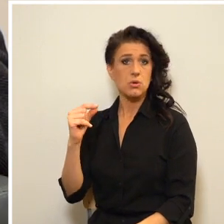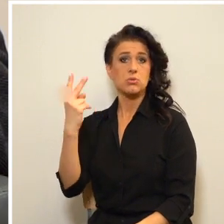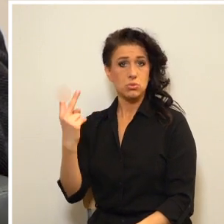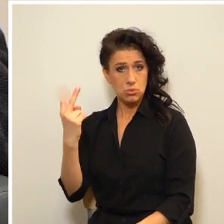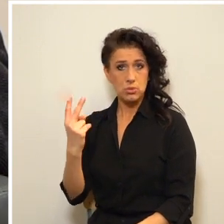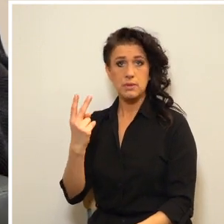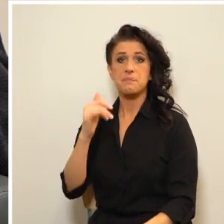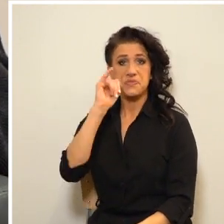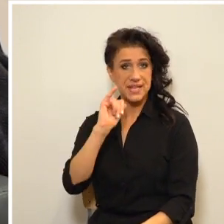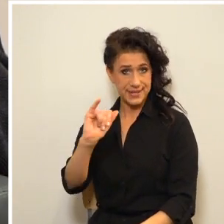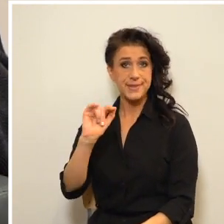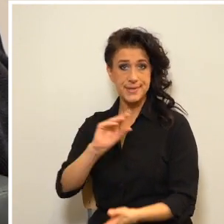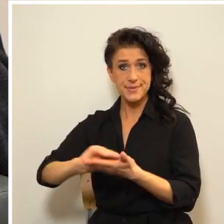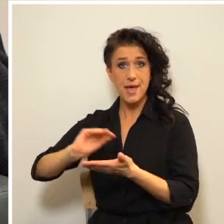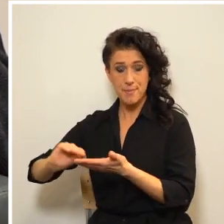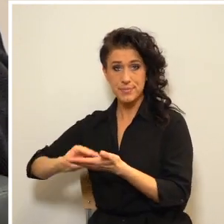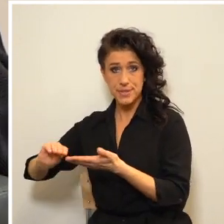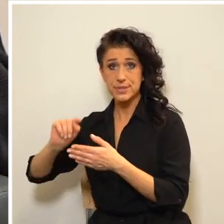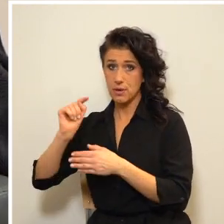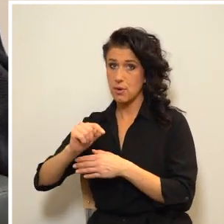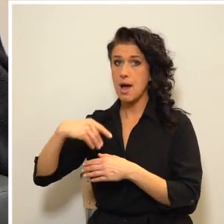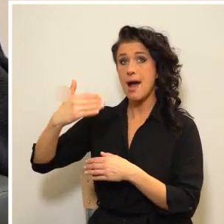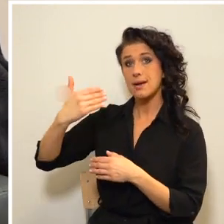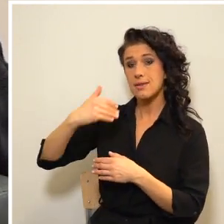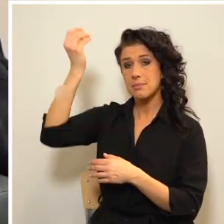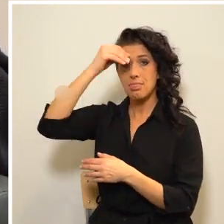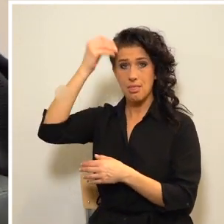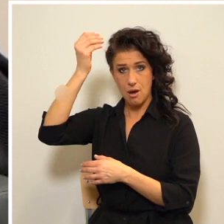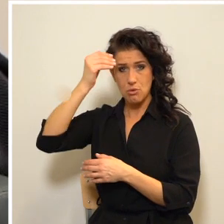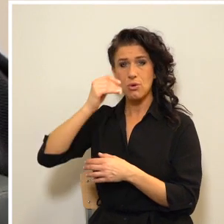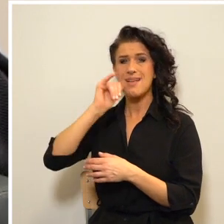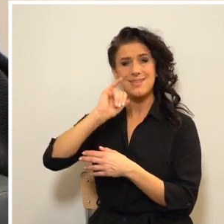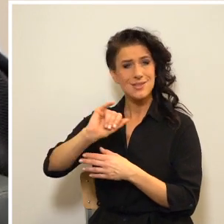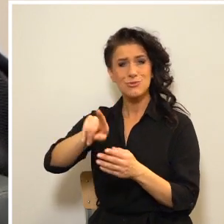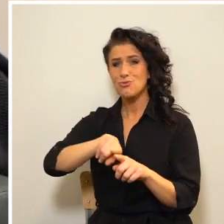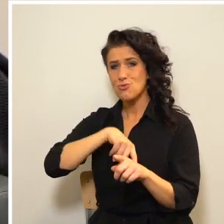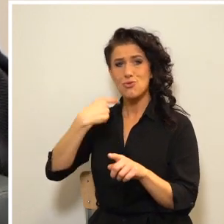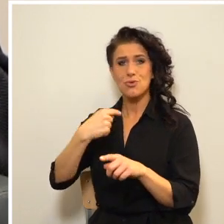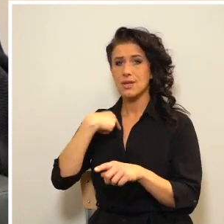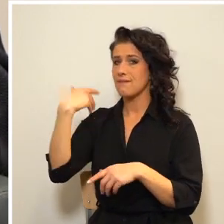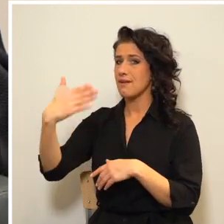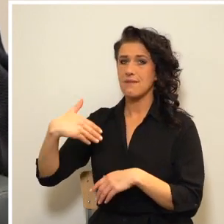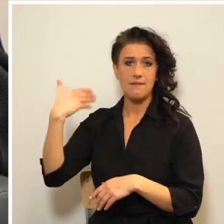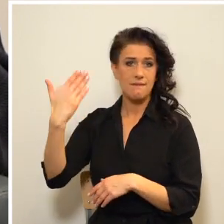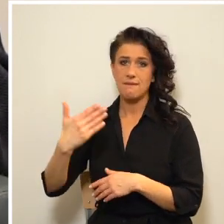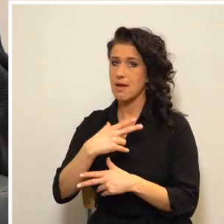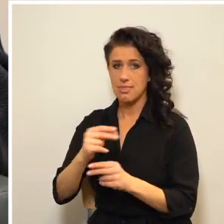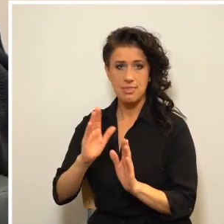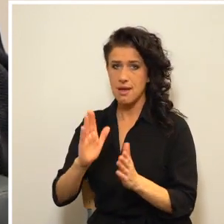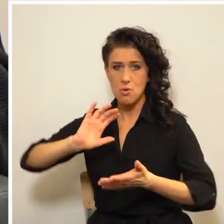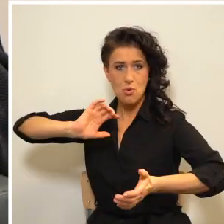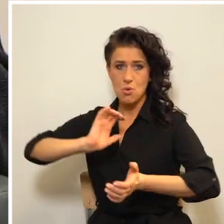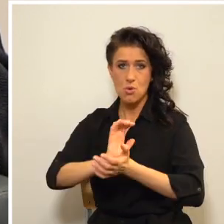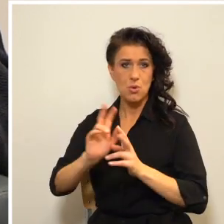o etycznych aspektach Trans z racji narządów no Ten list jest długi więc nie chce za dużych cytatu